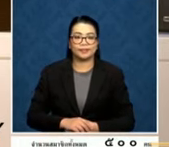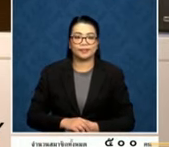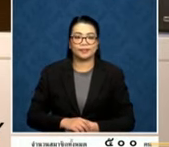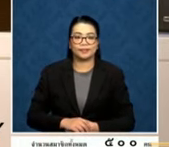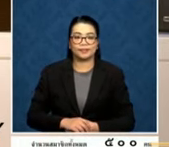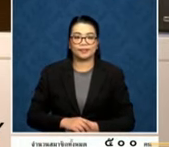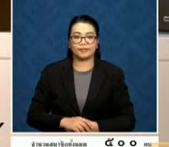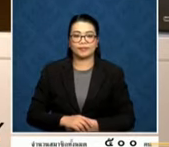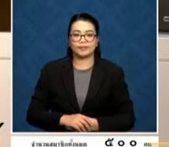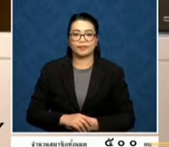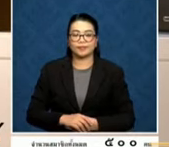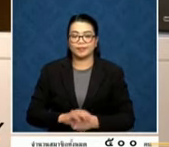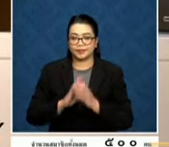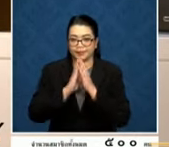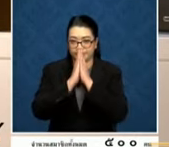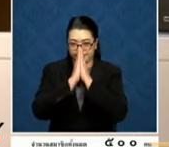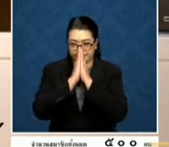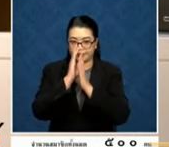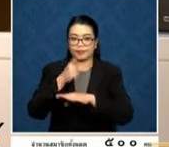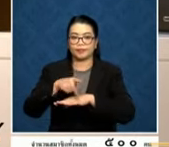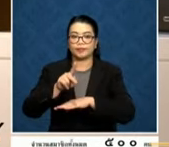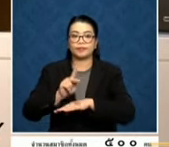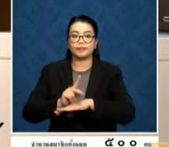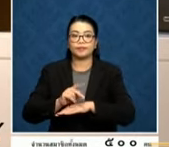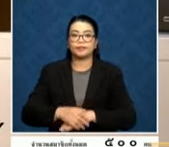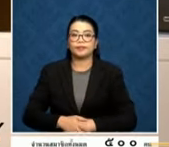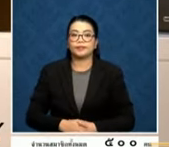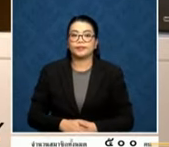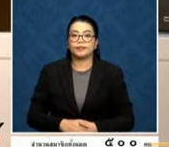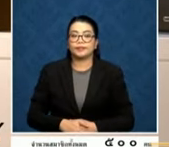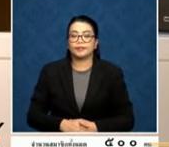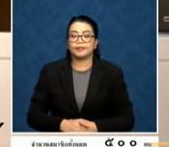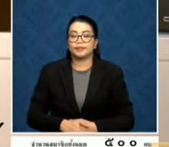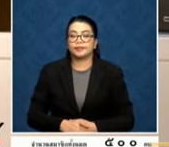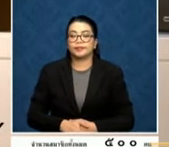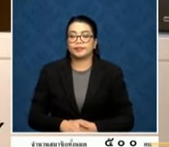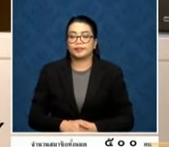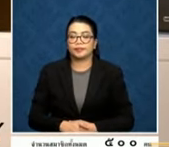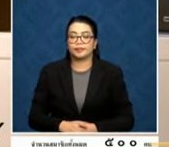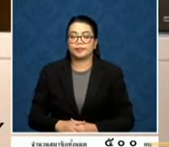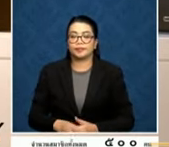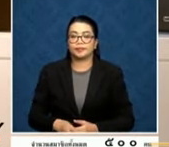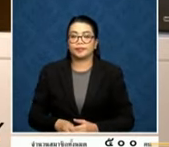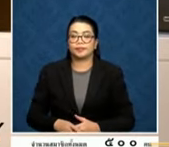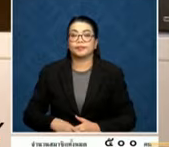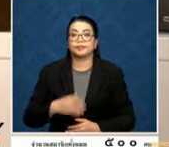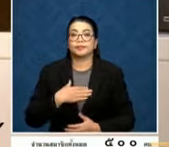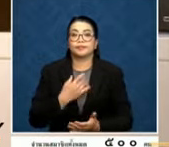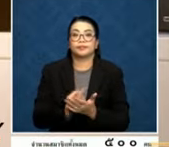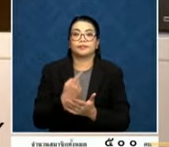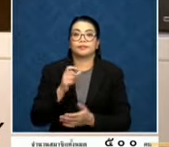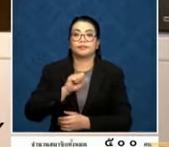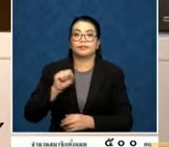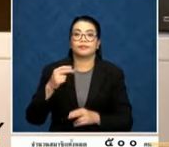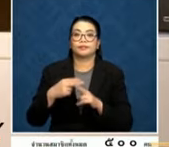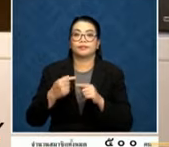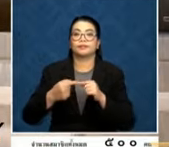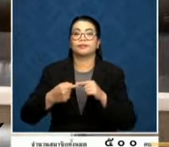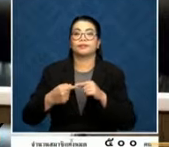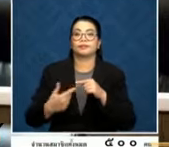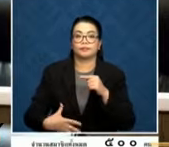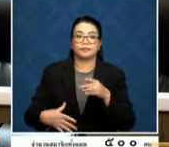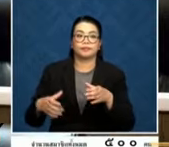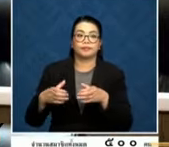ครับกราบเรียนท่านประธานสภาผู้แทนราษฎรที่เคารพผมนายกิตติทัศน์แสงคนโยธินสสบัญชีแลชื่อพรรค